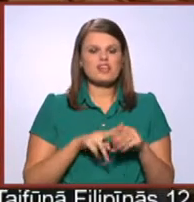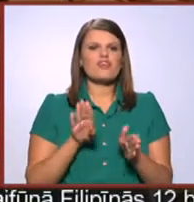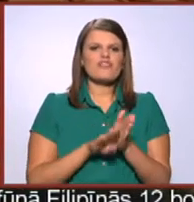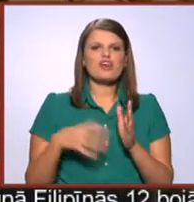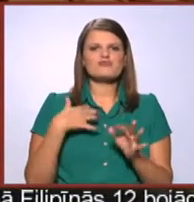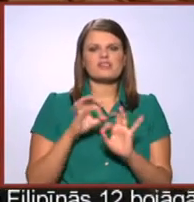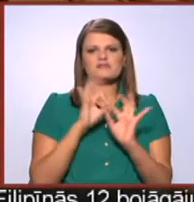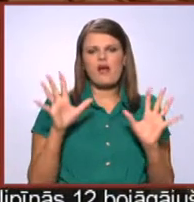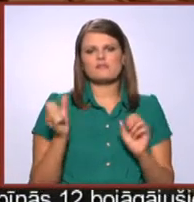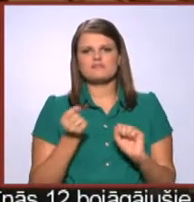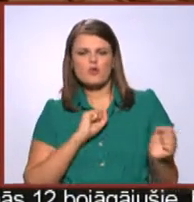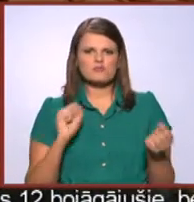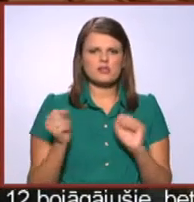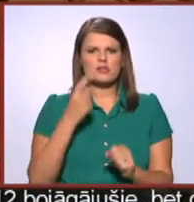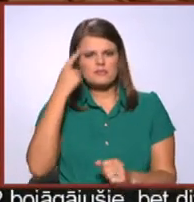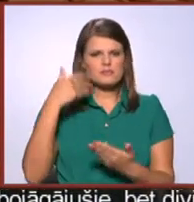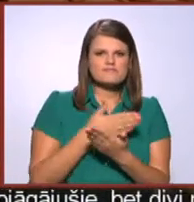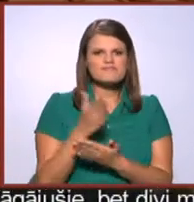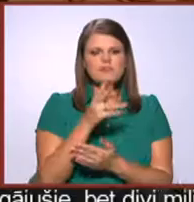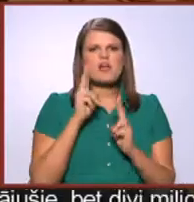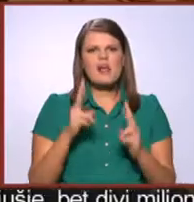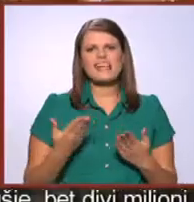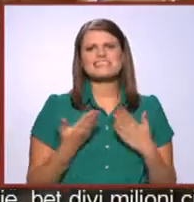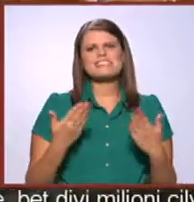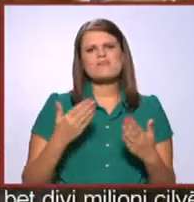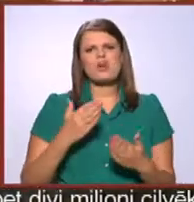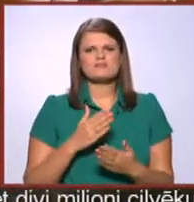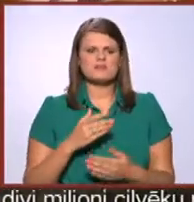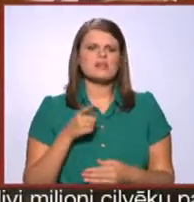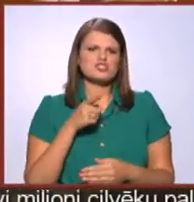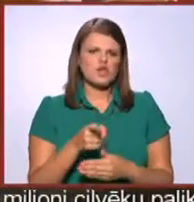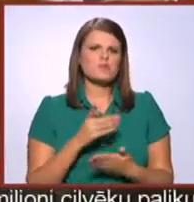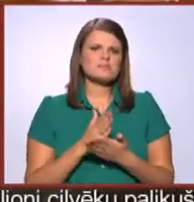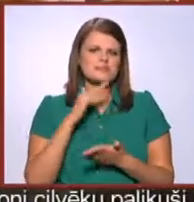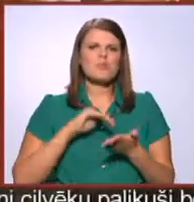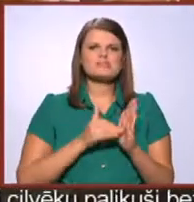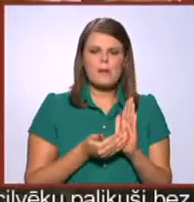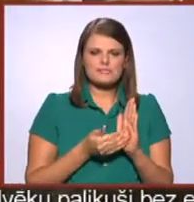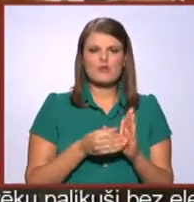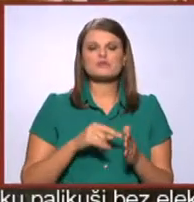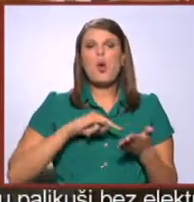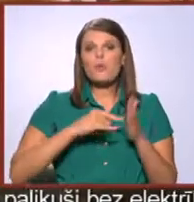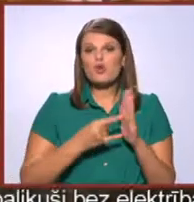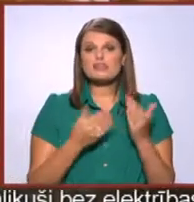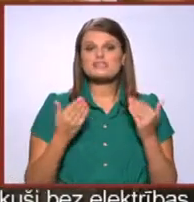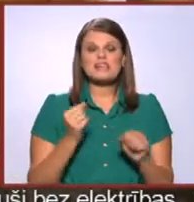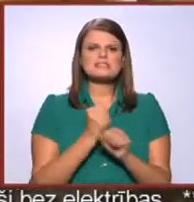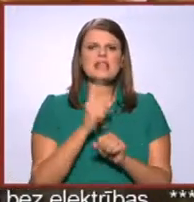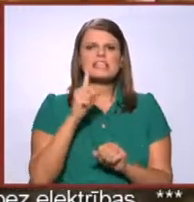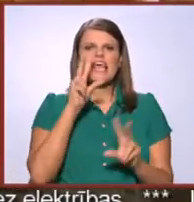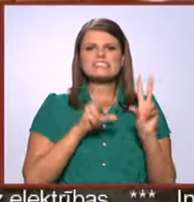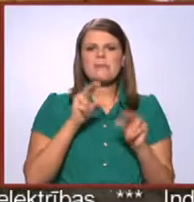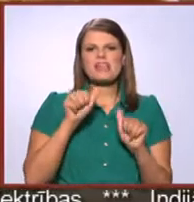jāsāk kustēties un jādomā, kā izdzīvot arī skarbajos apstākļos. Food Art projekts pagaidām darbojas testa